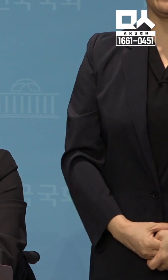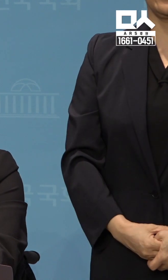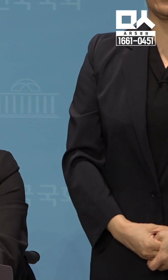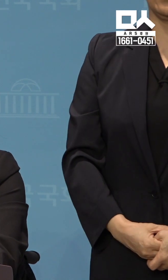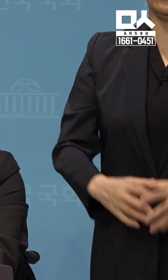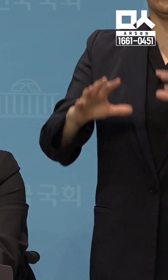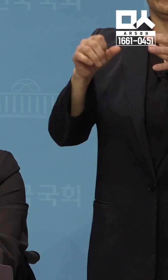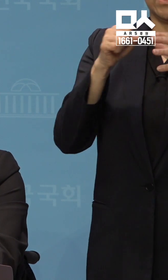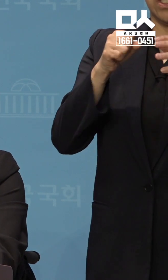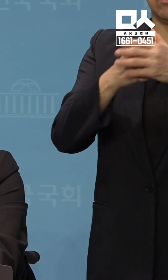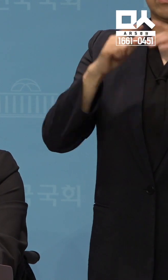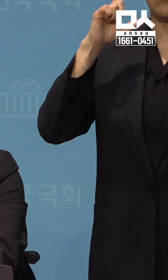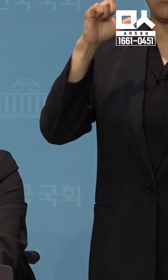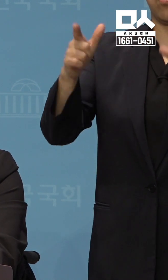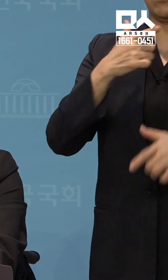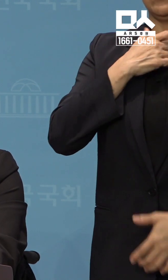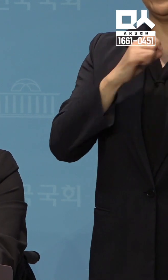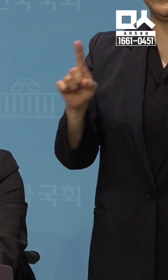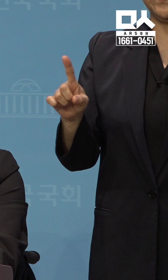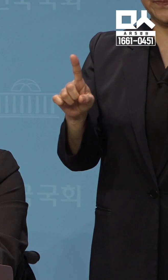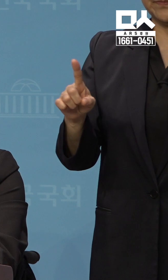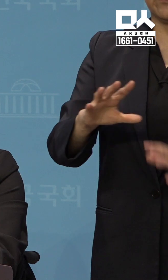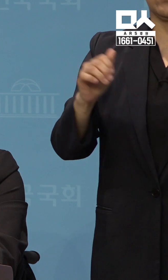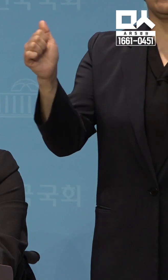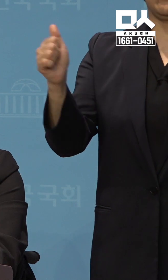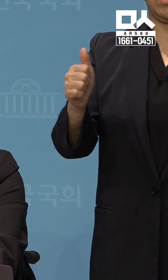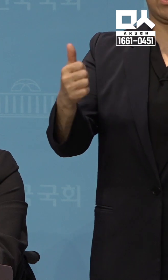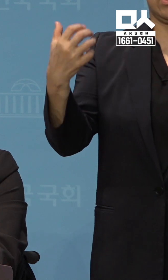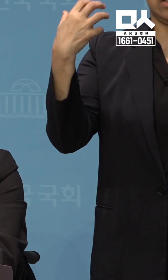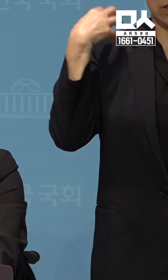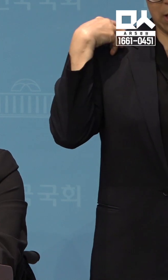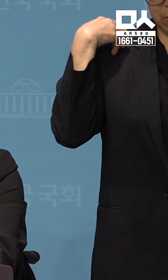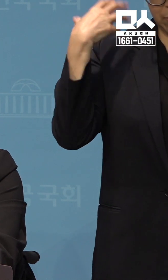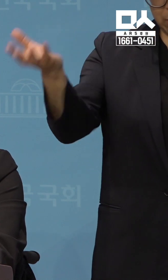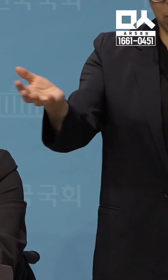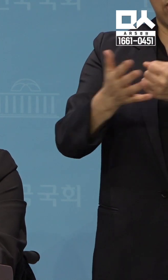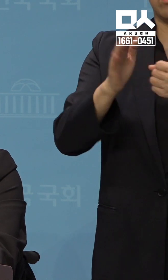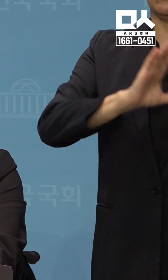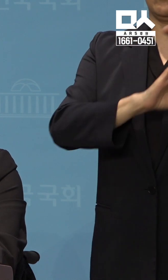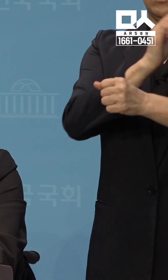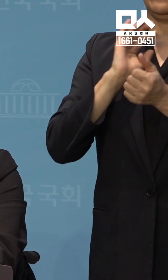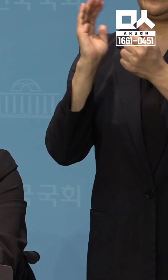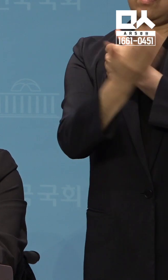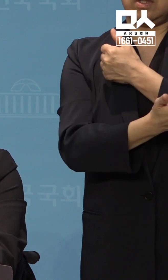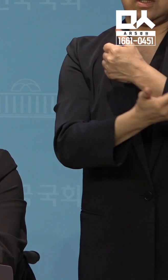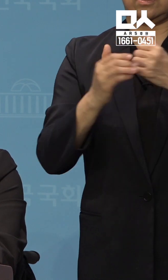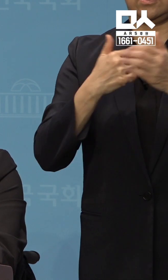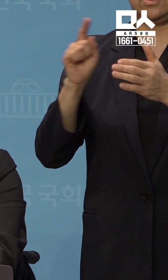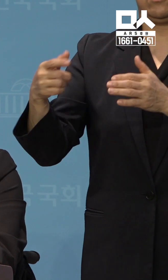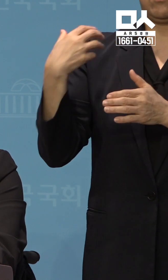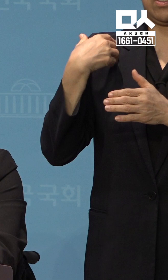국민의 임에게 경고합니다 국회의 소임을 내던지고 권력을 비유하는 역할에 머무를